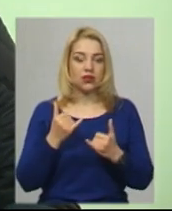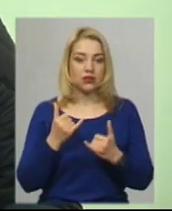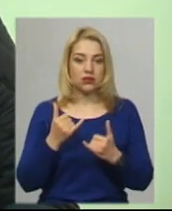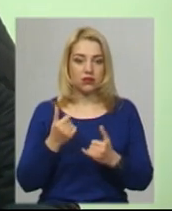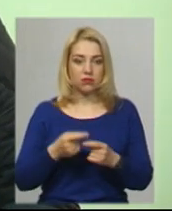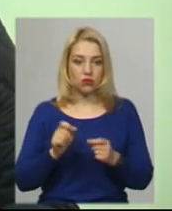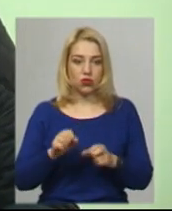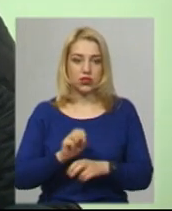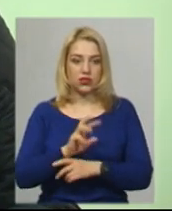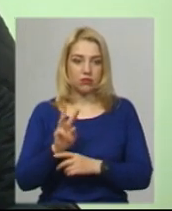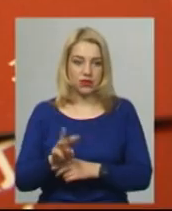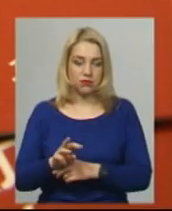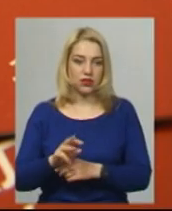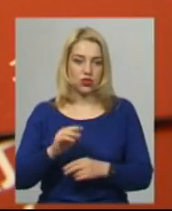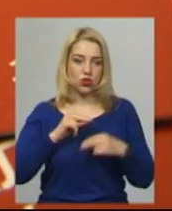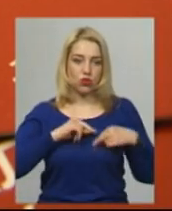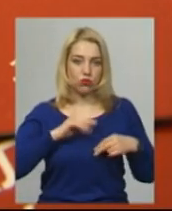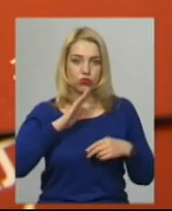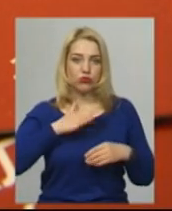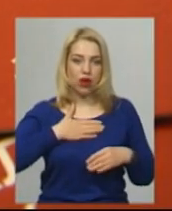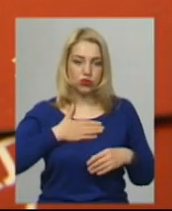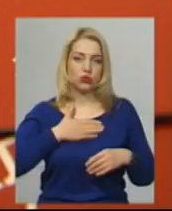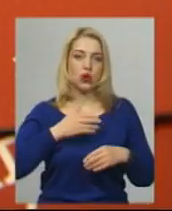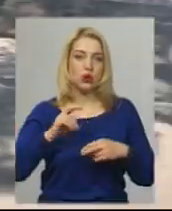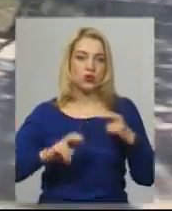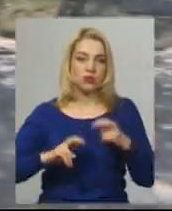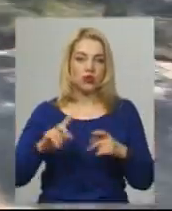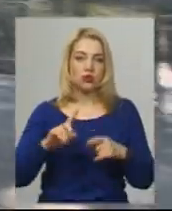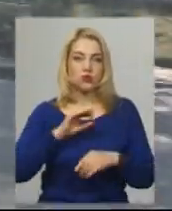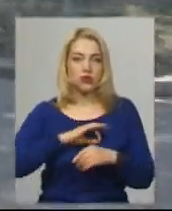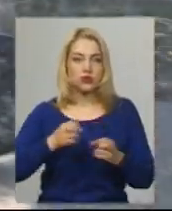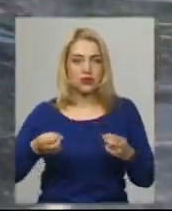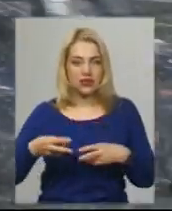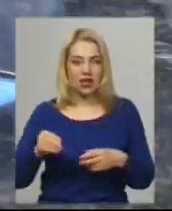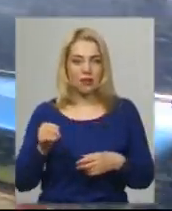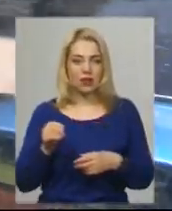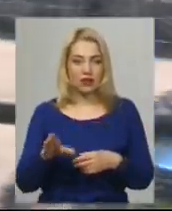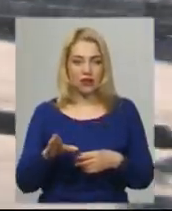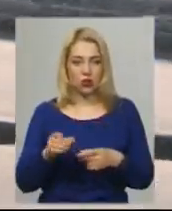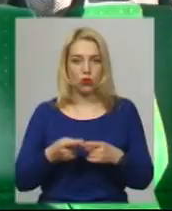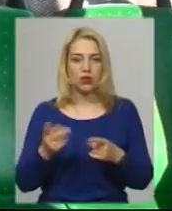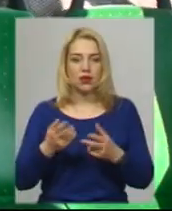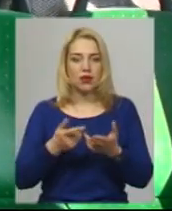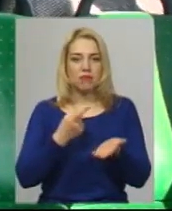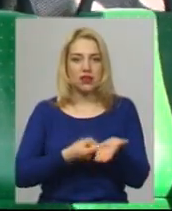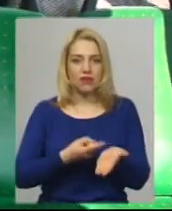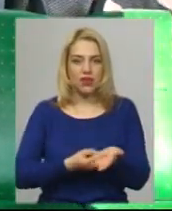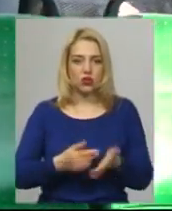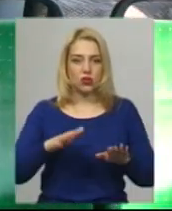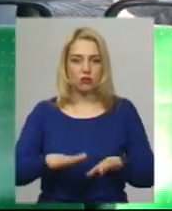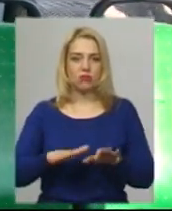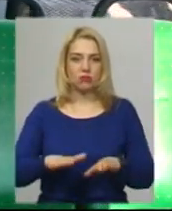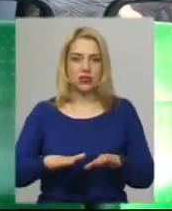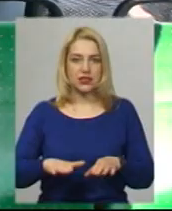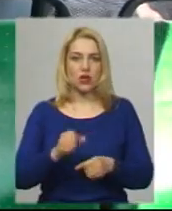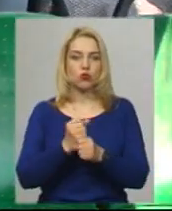можемо забезпечити безперервну роботу нашого підприємства. Аби скористатись спеціальним квитком, який підтверджує місце роботи, яке входить у перелік критичних інфраструктур,